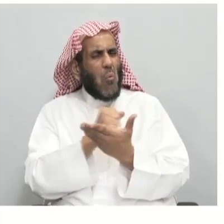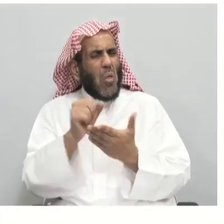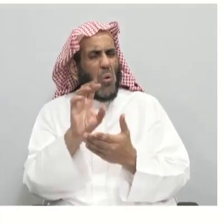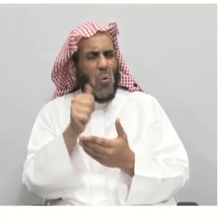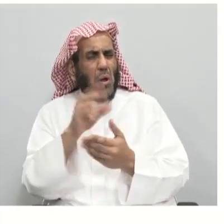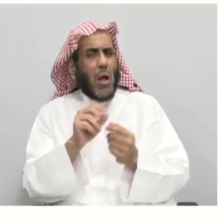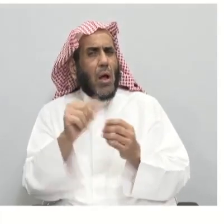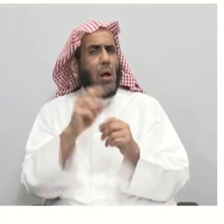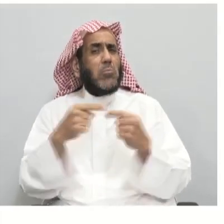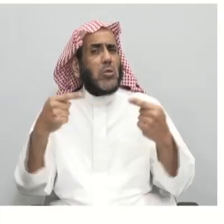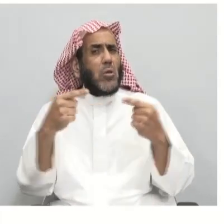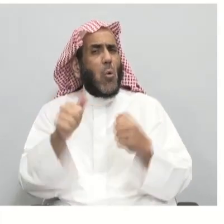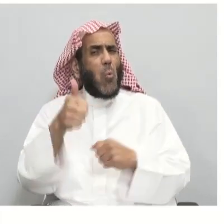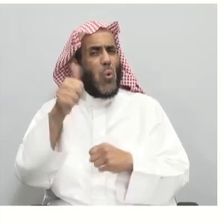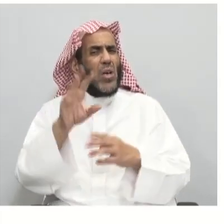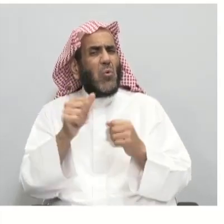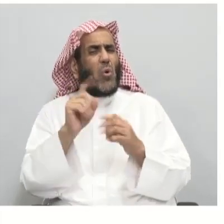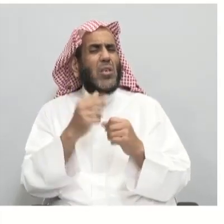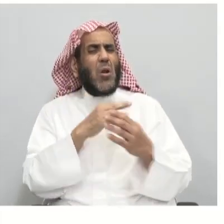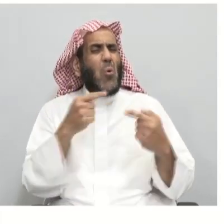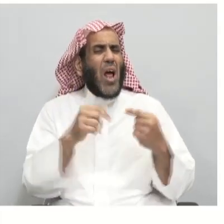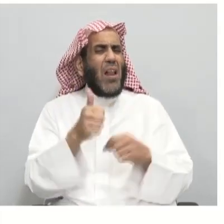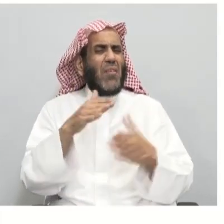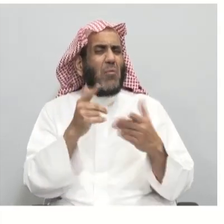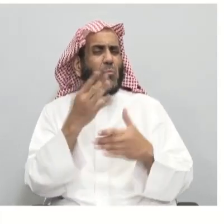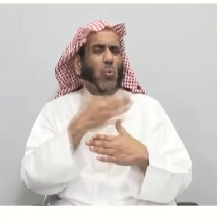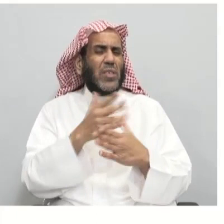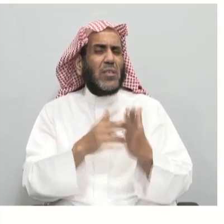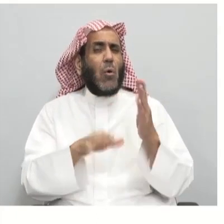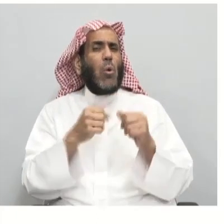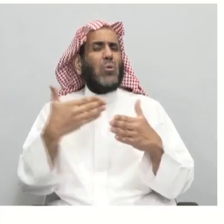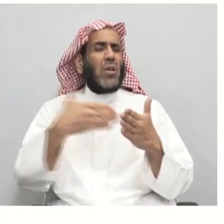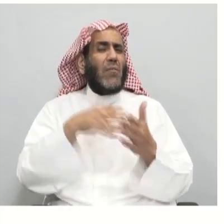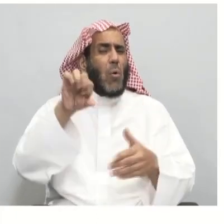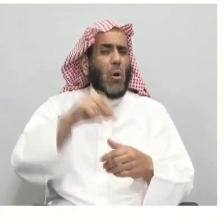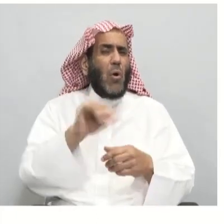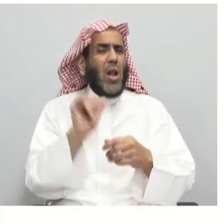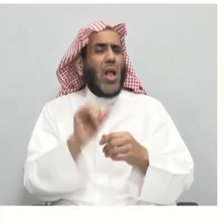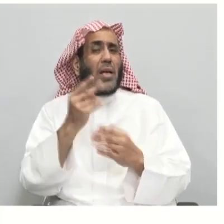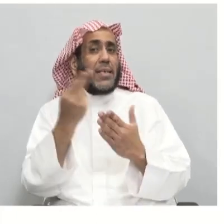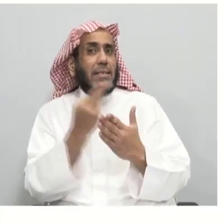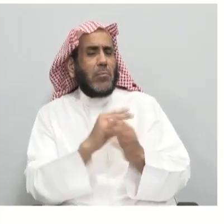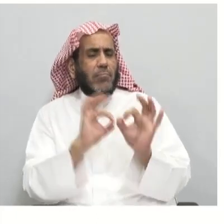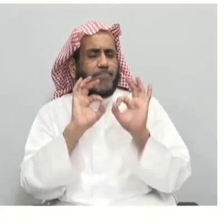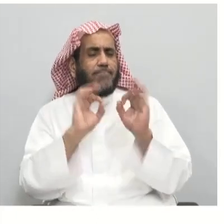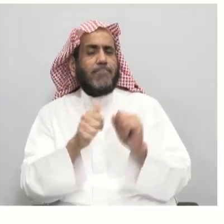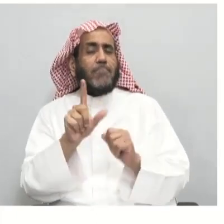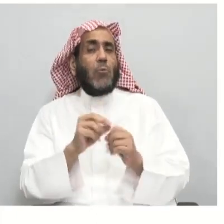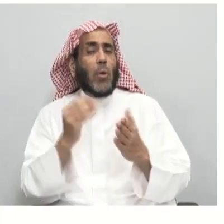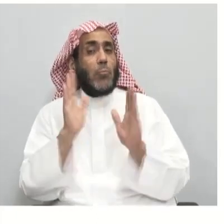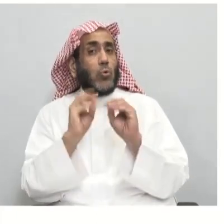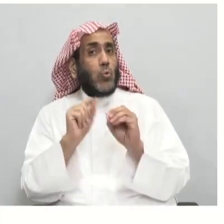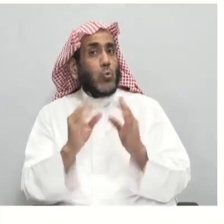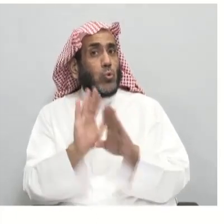احرفها كهمزه الوصل والالف اللينه المتوسطه والمتطرفه والواو والياء رسما صحيحا وهذا من